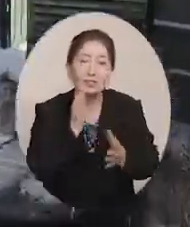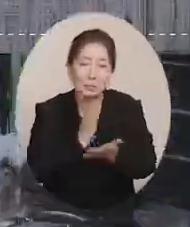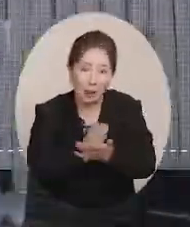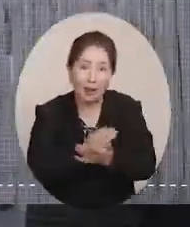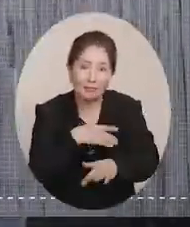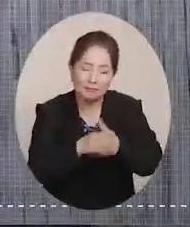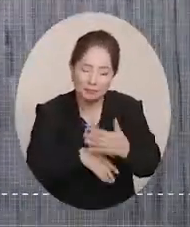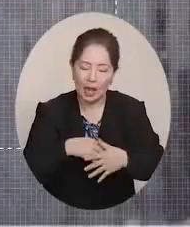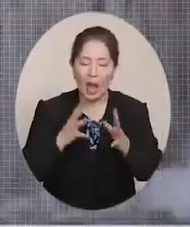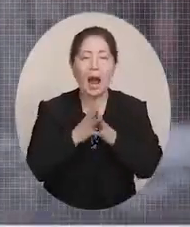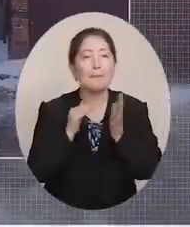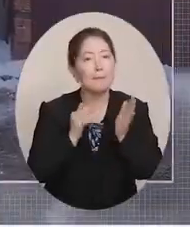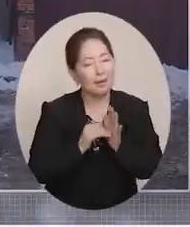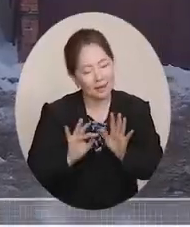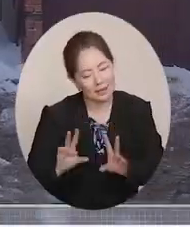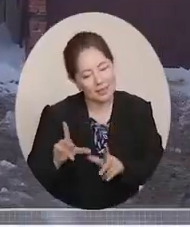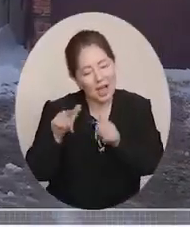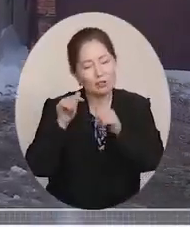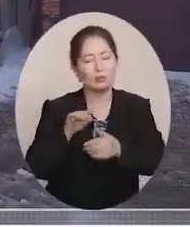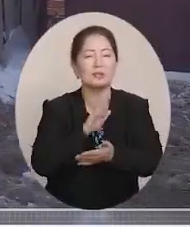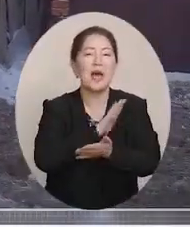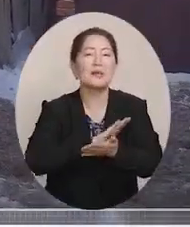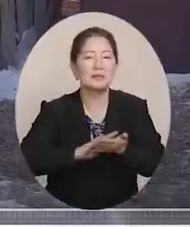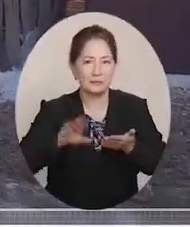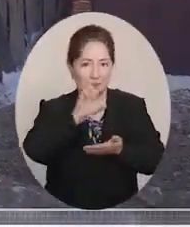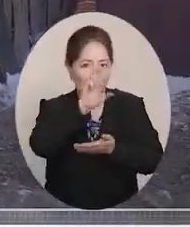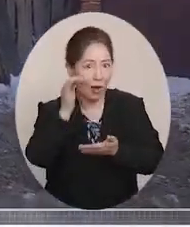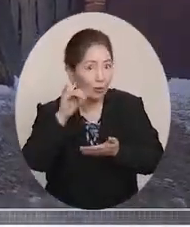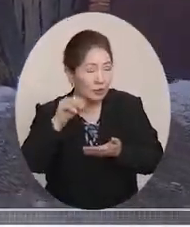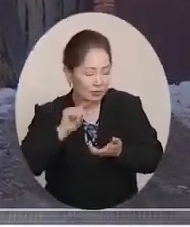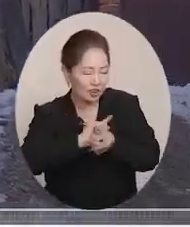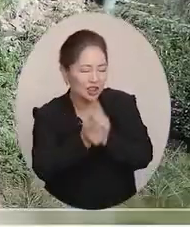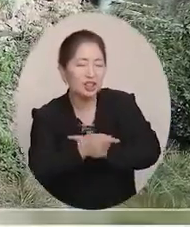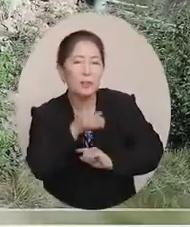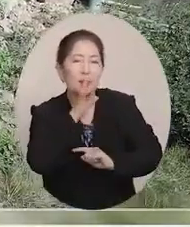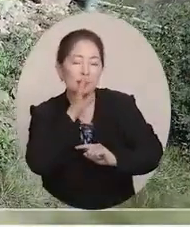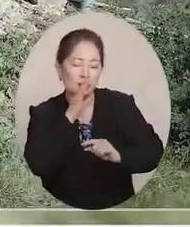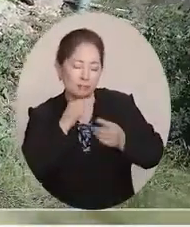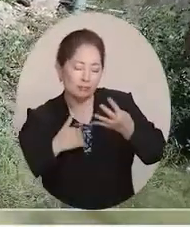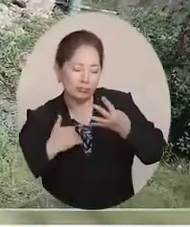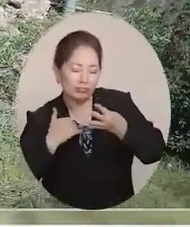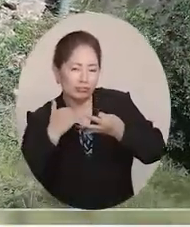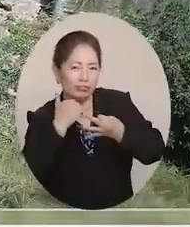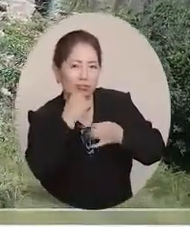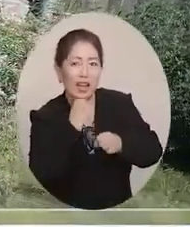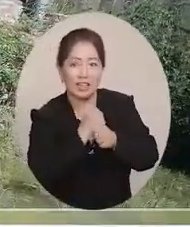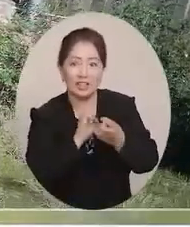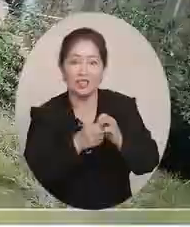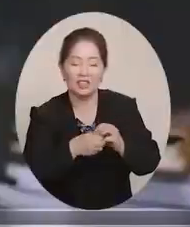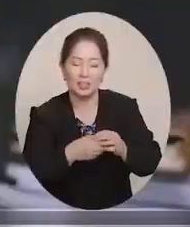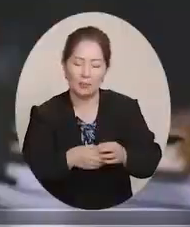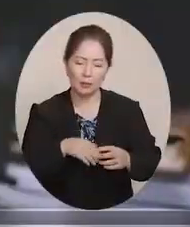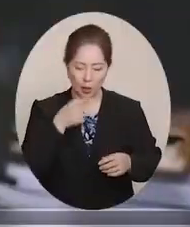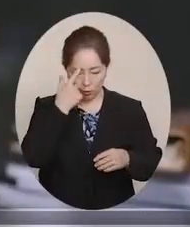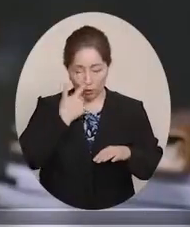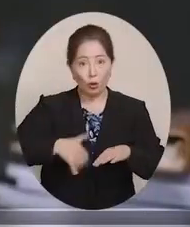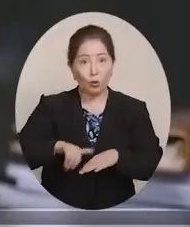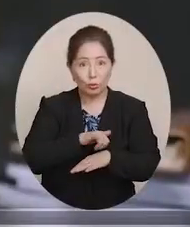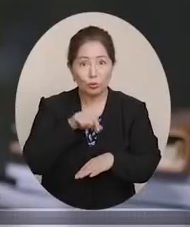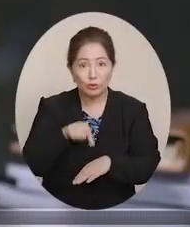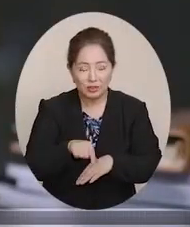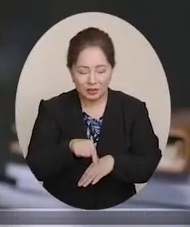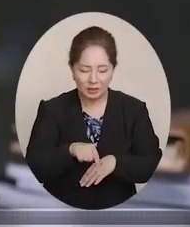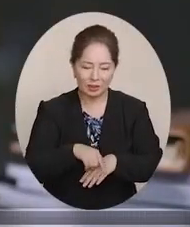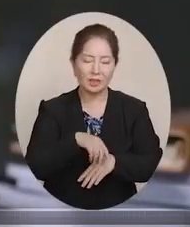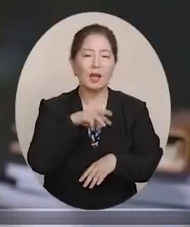бөгөөд 100,000 сайжруулсан ариун цэврийн байгууламжийг шинчлэх ажлыг үе шаттайгаар гүйцэтгэж байна. Монгол улсад мөрдөгдөж